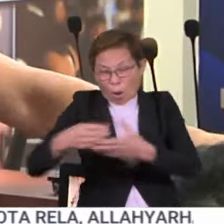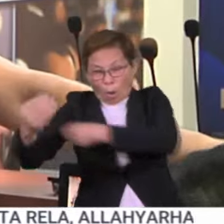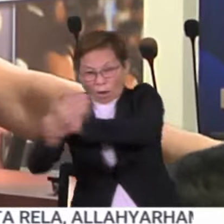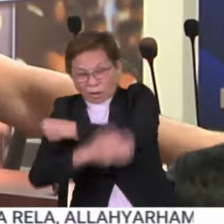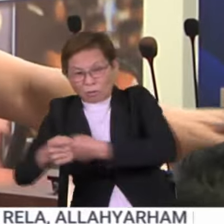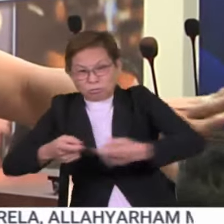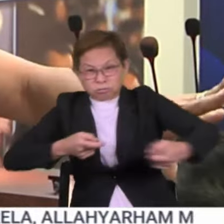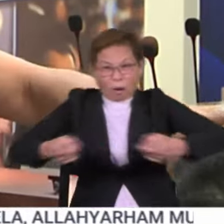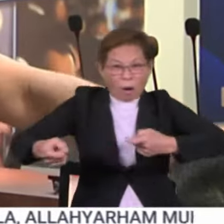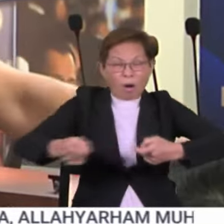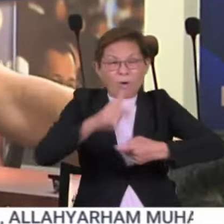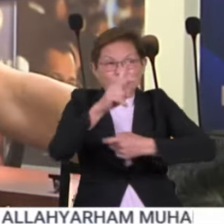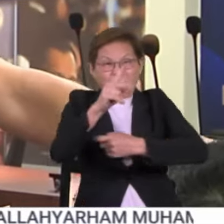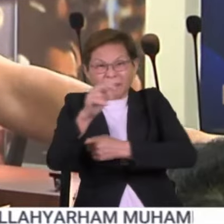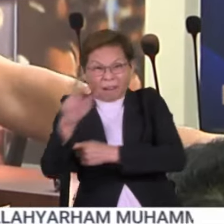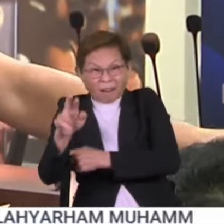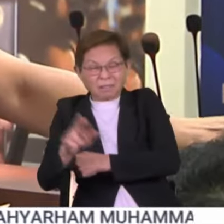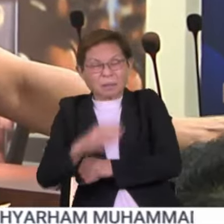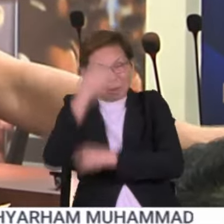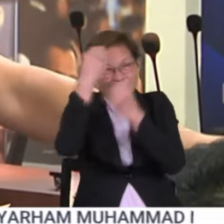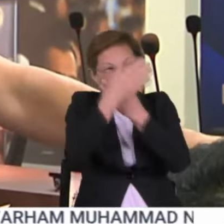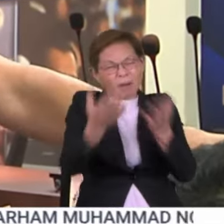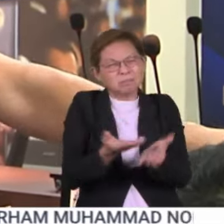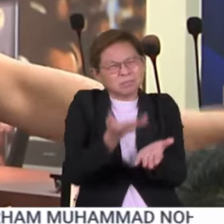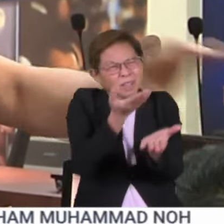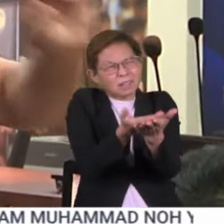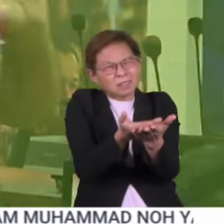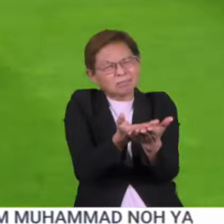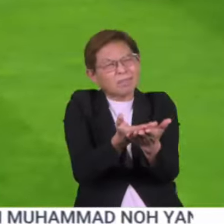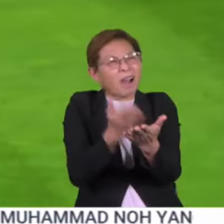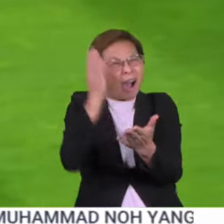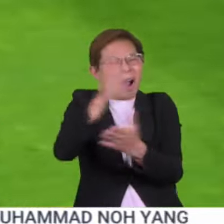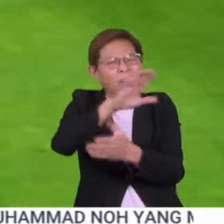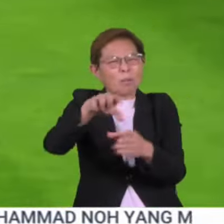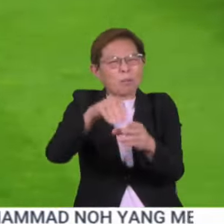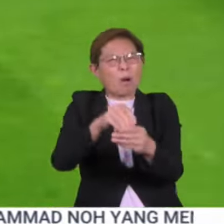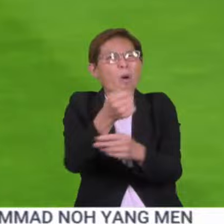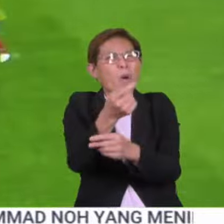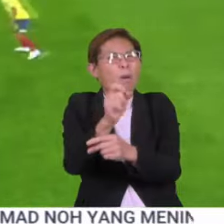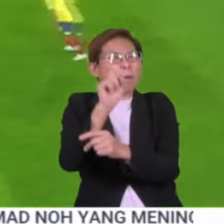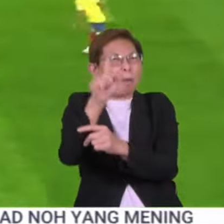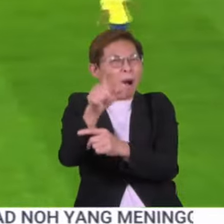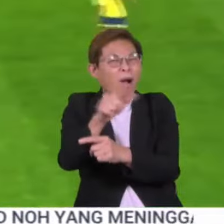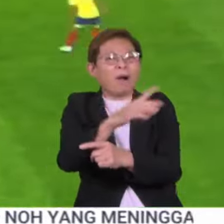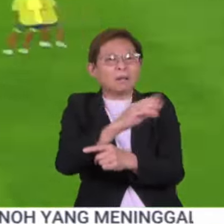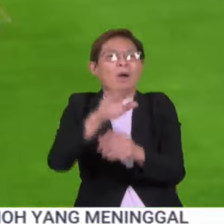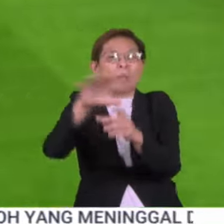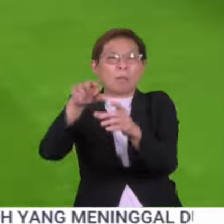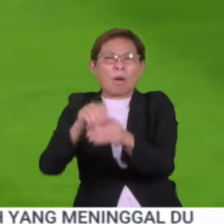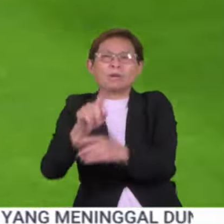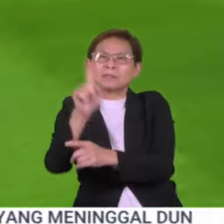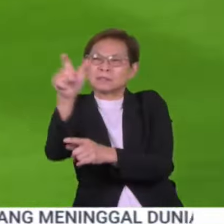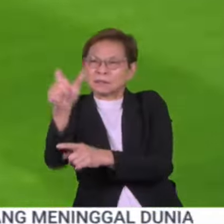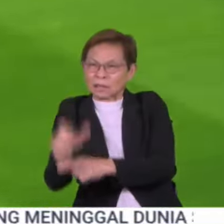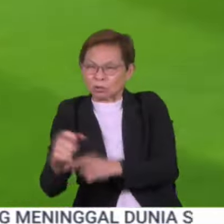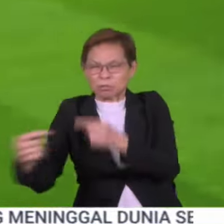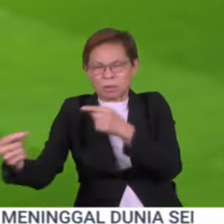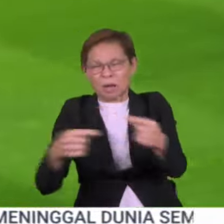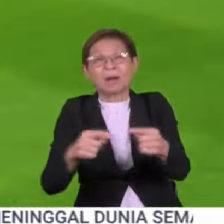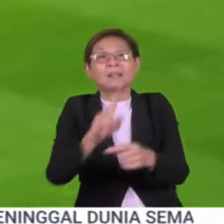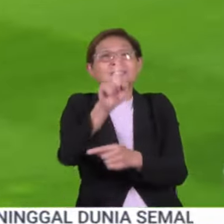untuk menguruskan VR beliau memalukan serangan itu mungkin akan membangkitkan kos yang tinggi walaupun membabitkan hanya satu